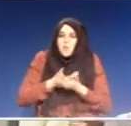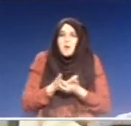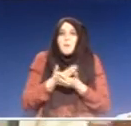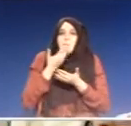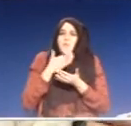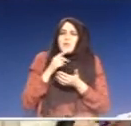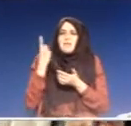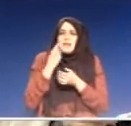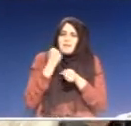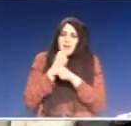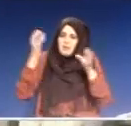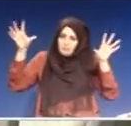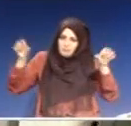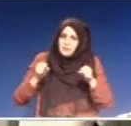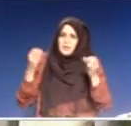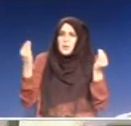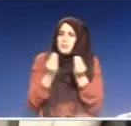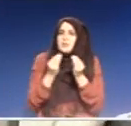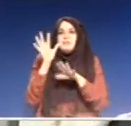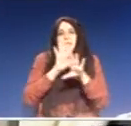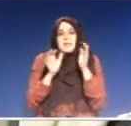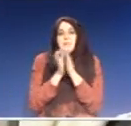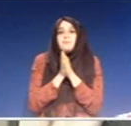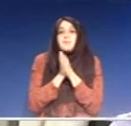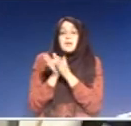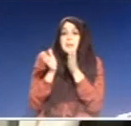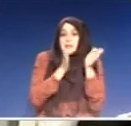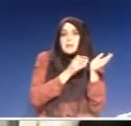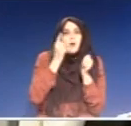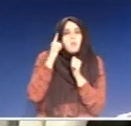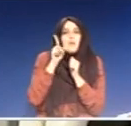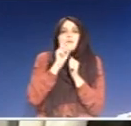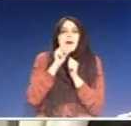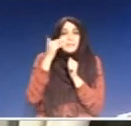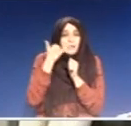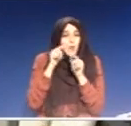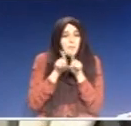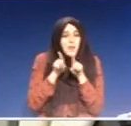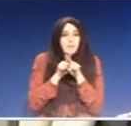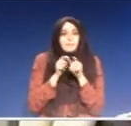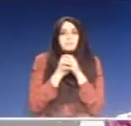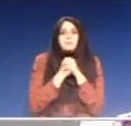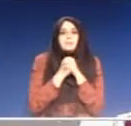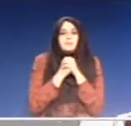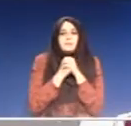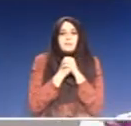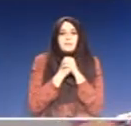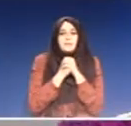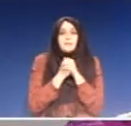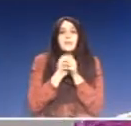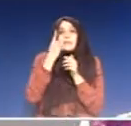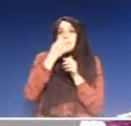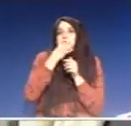خروج المرأة من بيتها، والله يا أختي سعاد أخامسة قروا ربي قال